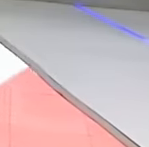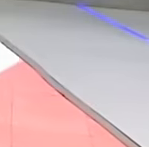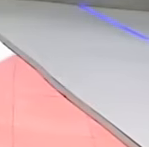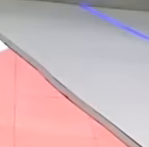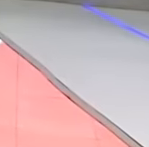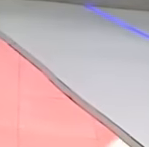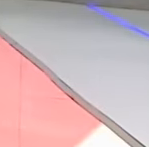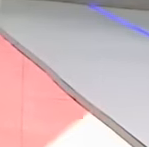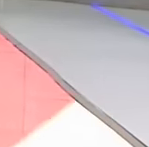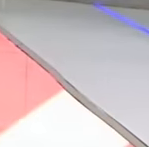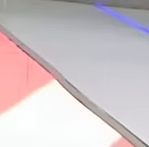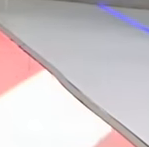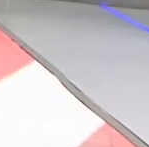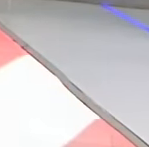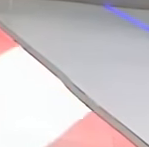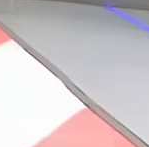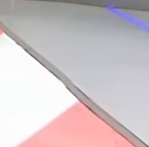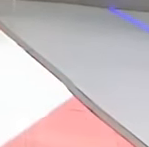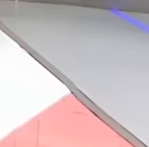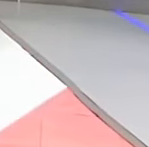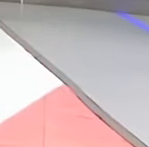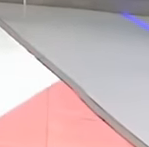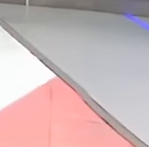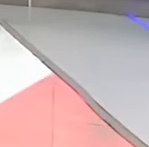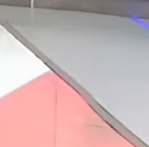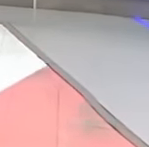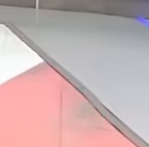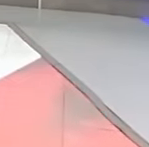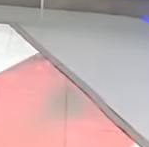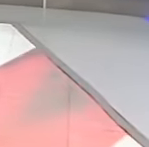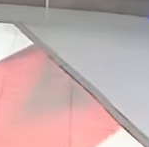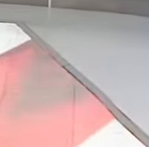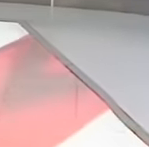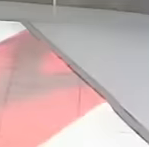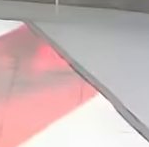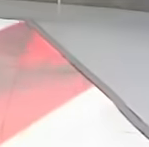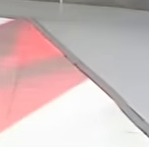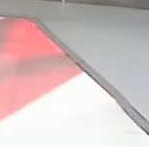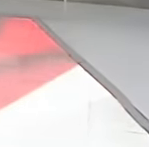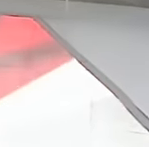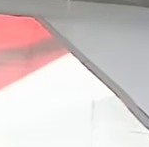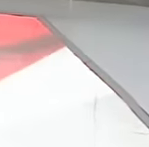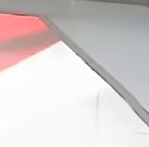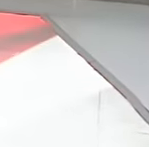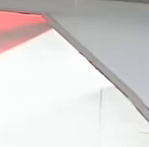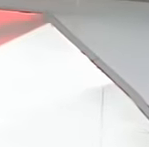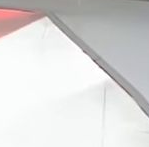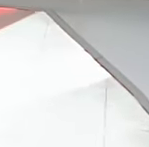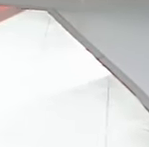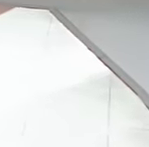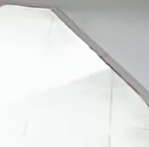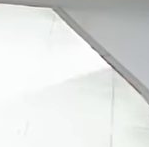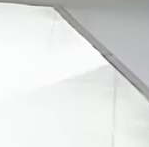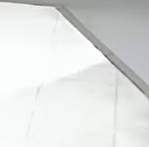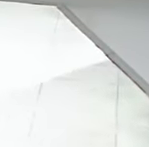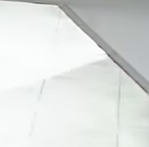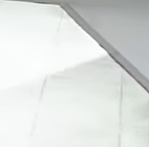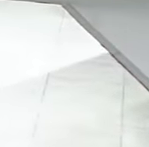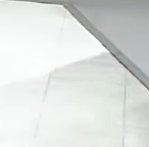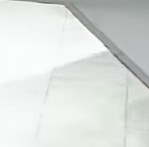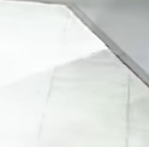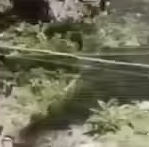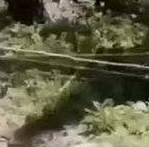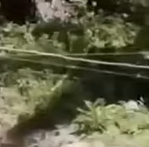vlogger mula Masbate. Sa kanila kasing lugar may tumutulong tubig na galing sa ugat ng puno. Alamin natin ang puno't dulo nito.